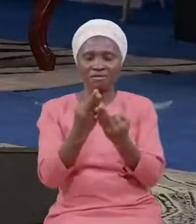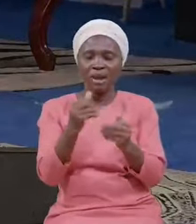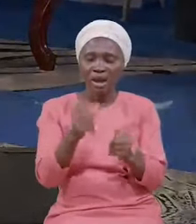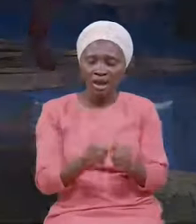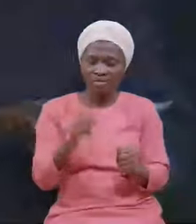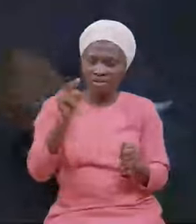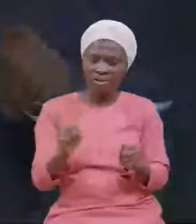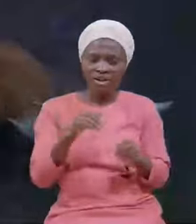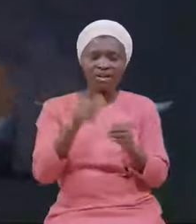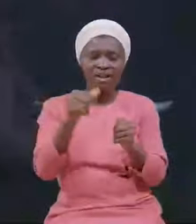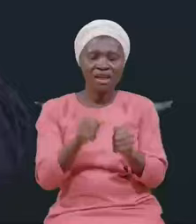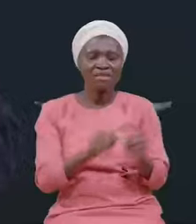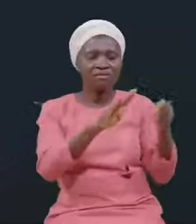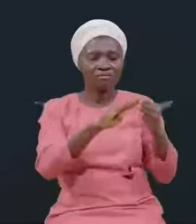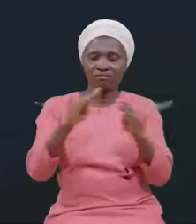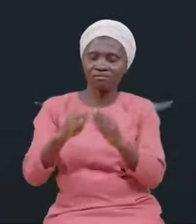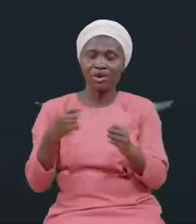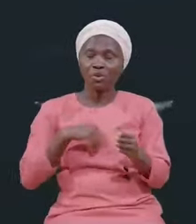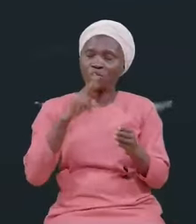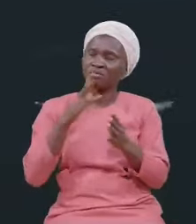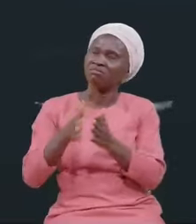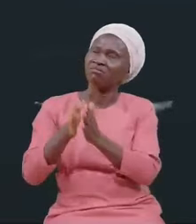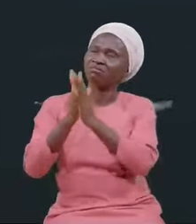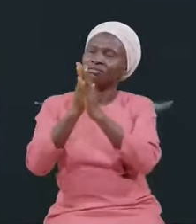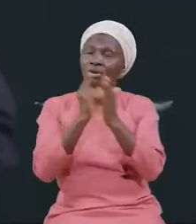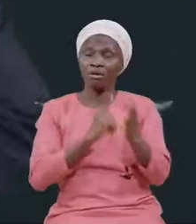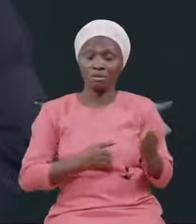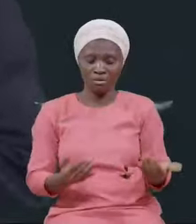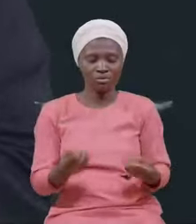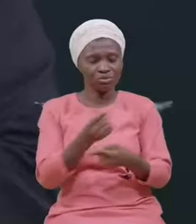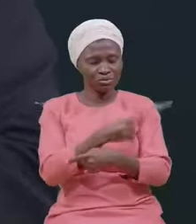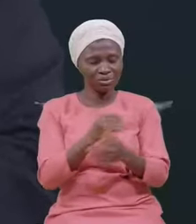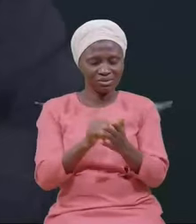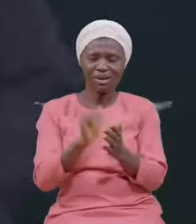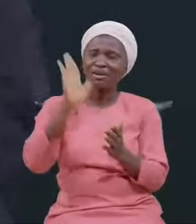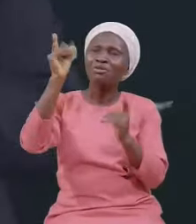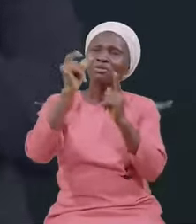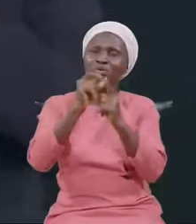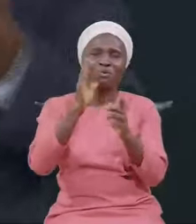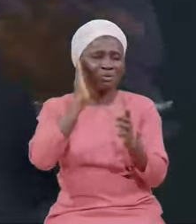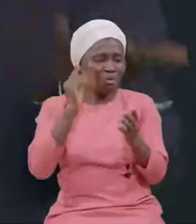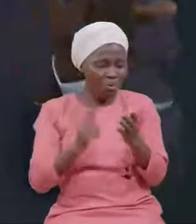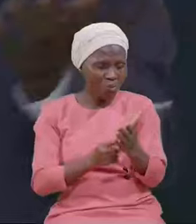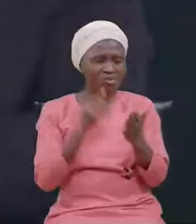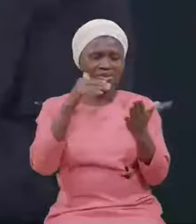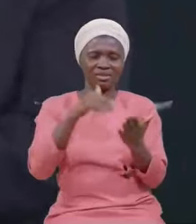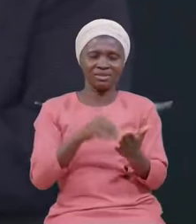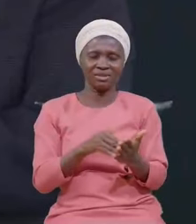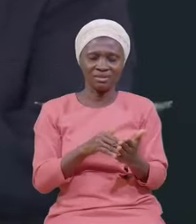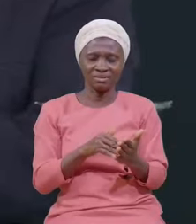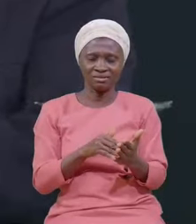dans chaque vie, besoin dans chaque famille, besoin dans chaque communauté. Et nous demandons, Seigneur, qu'en ce